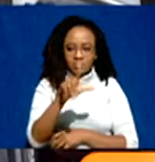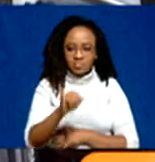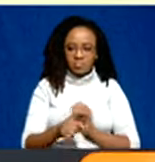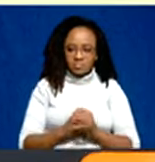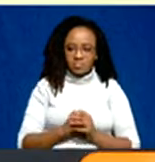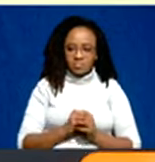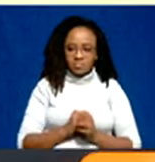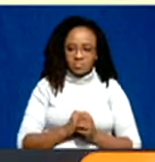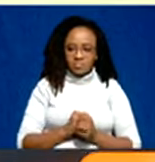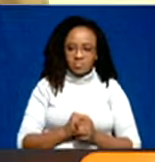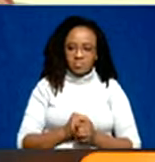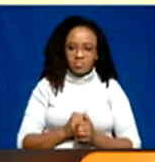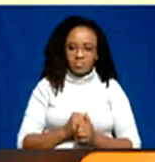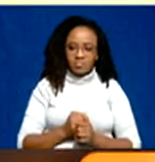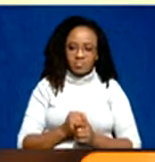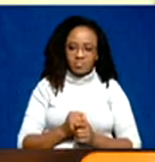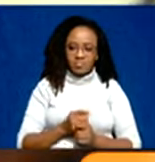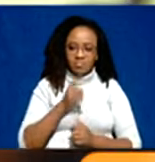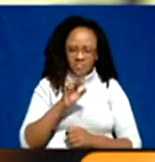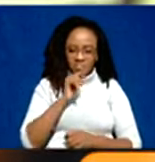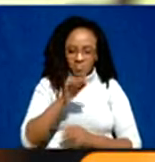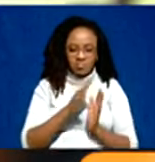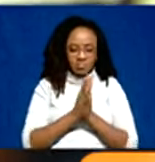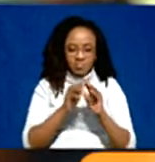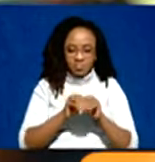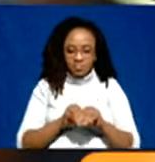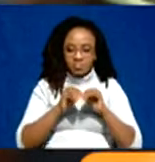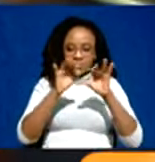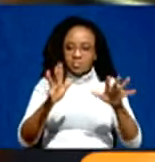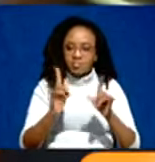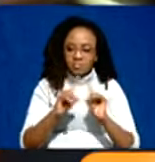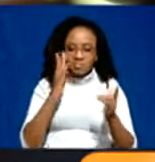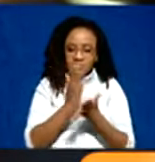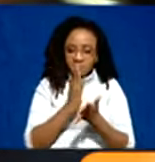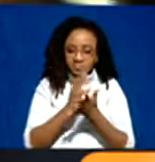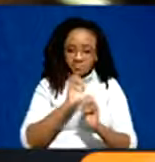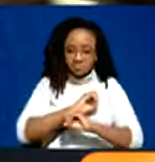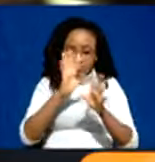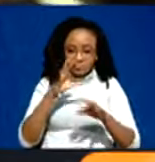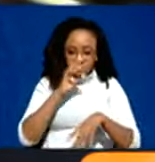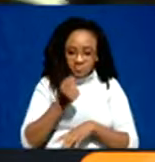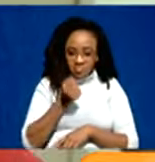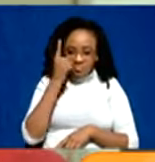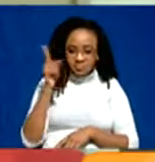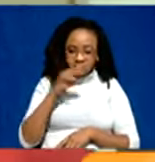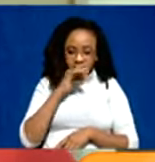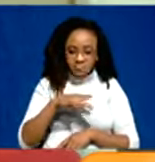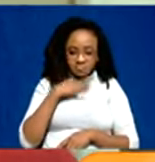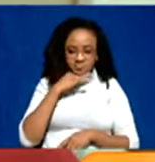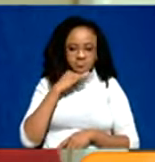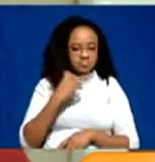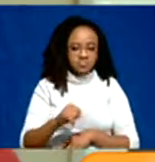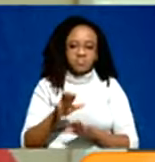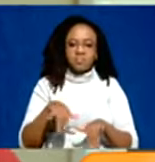za ajali hiyo zilianza kusambaa mitandaoni. Hata hivyo hakuweza kupata taarifa za mwanawe hadi asubuhi.